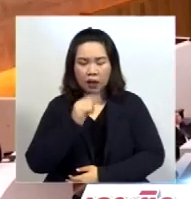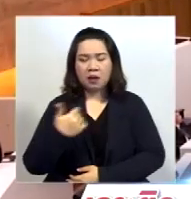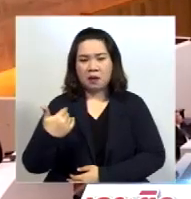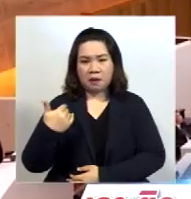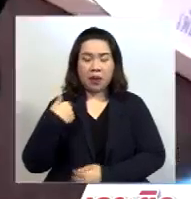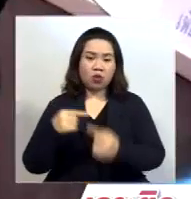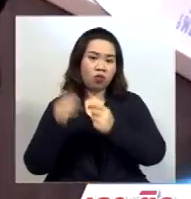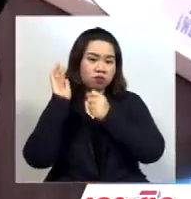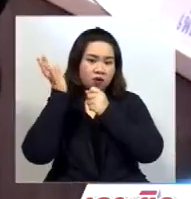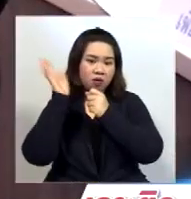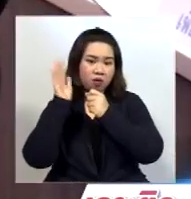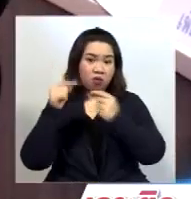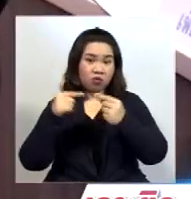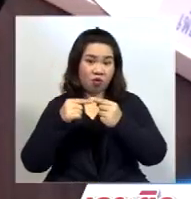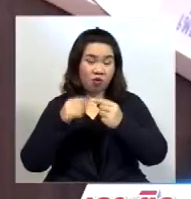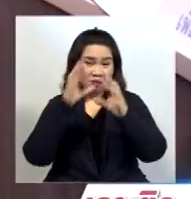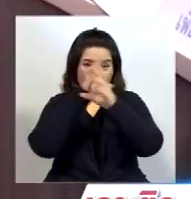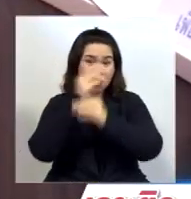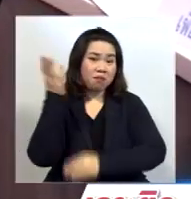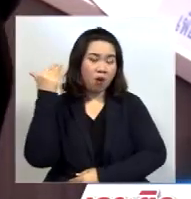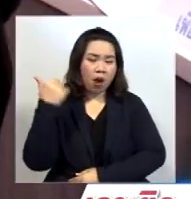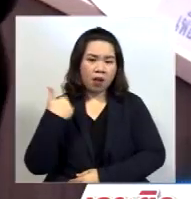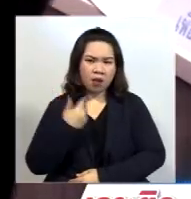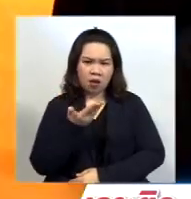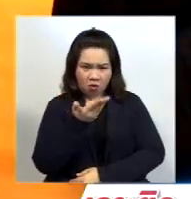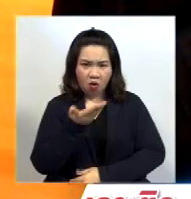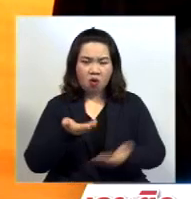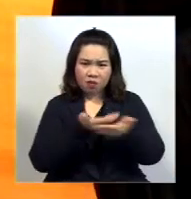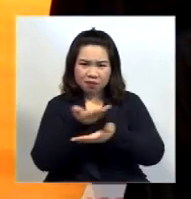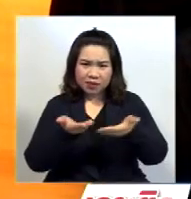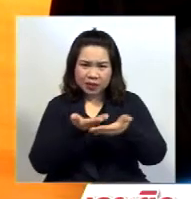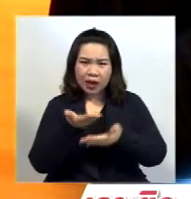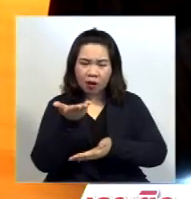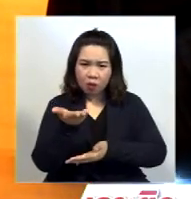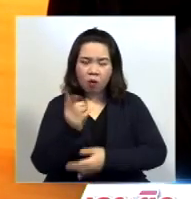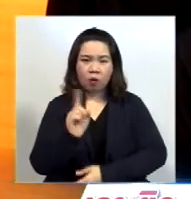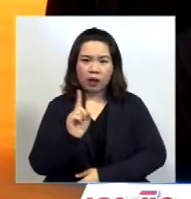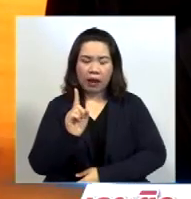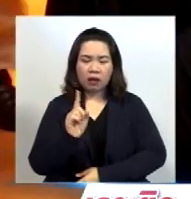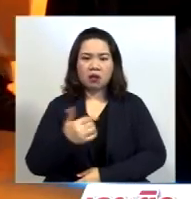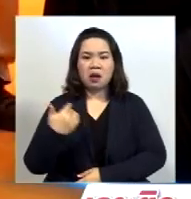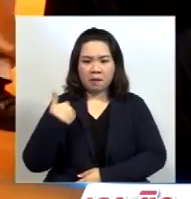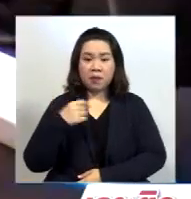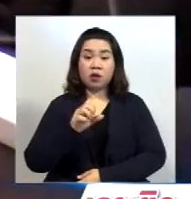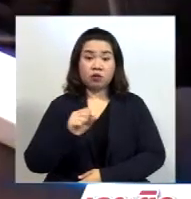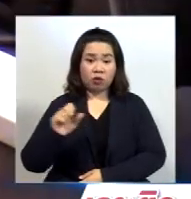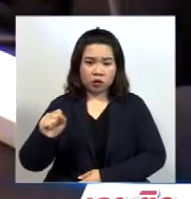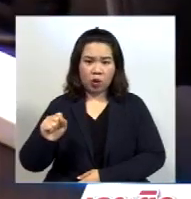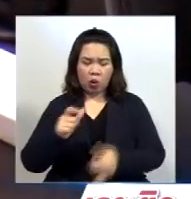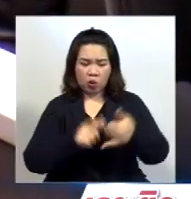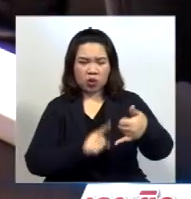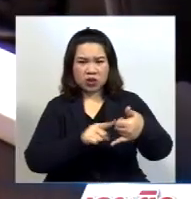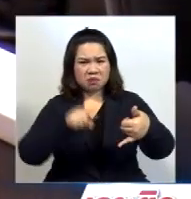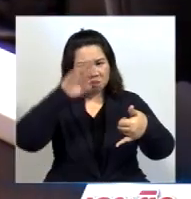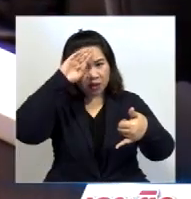ระหว่างที่มีการอภิปรายไม่ไว้วางใจเมื่อคืนนี้มีการขอหารือประธานในที่ประชุมเรื่องที่ว่ามีส.ส.คนนึงเนี่ยเหมือนจะมีอ